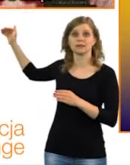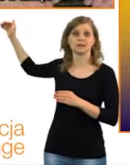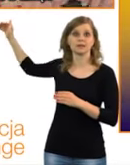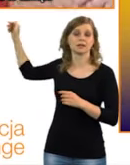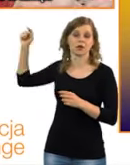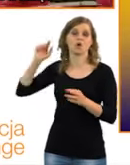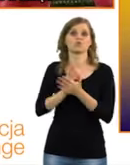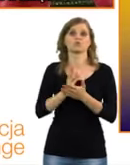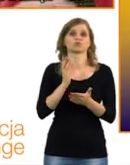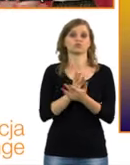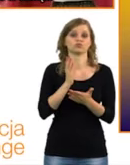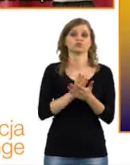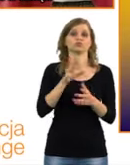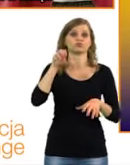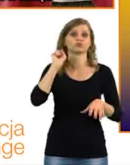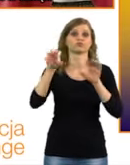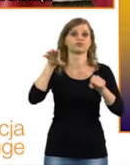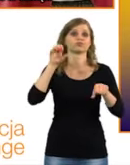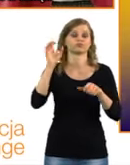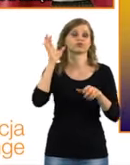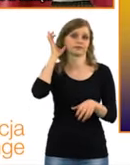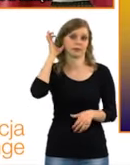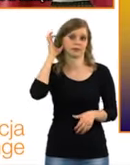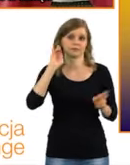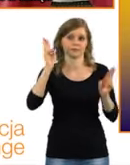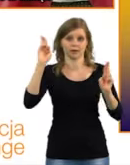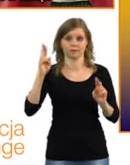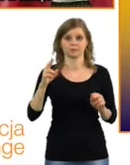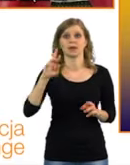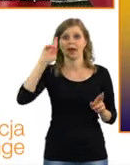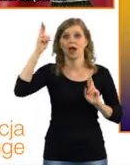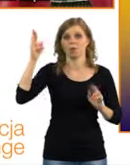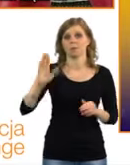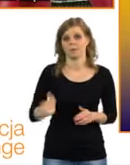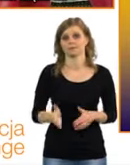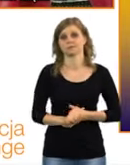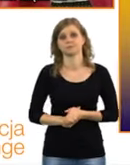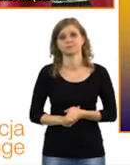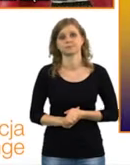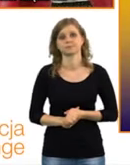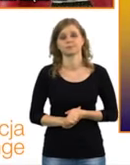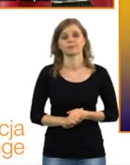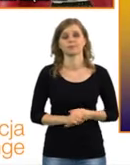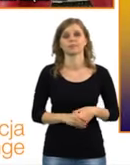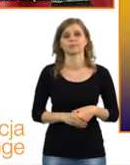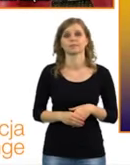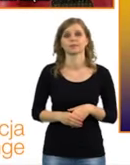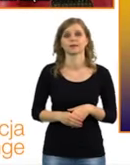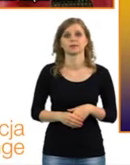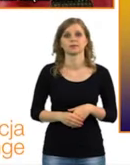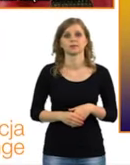odległości będzie dziecko wysłuchiwało te dźwięki i reagowało na nie.